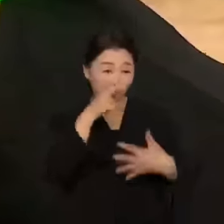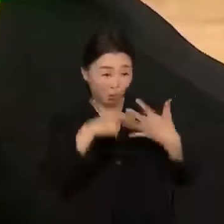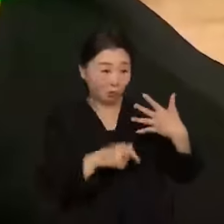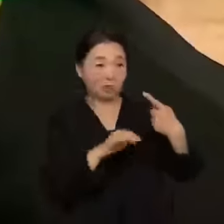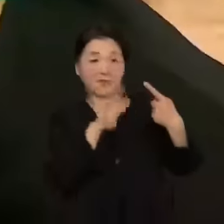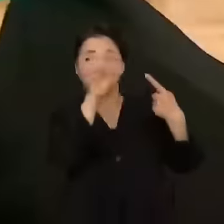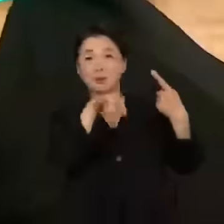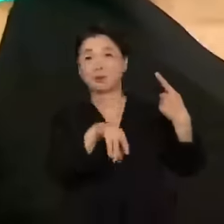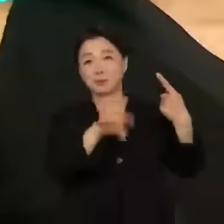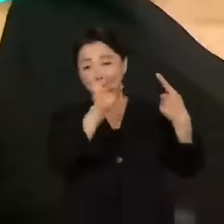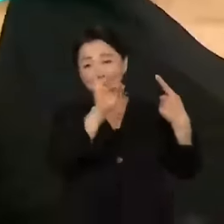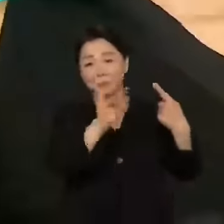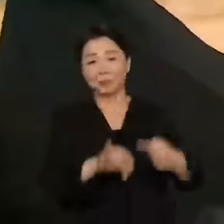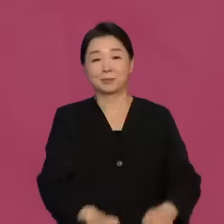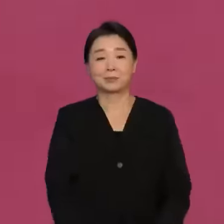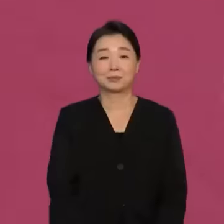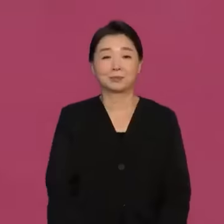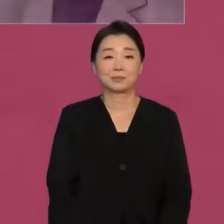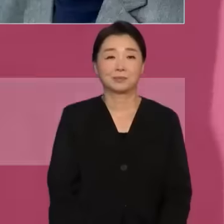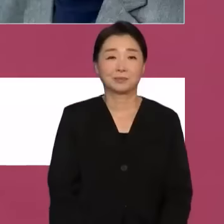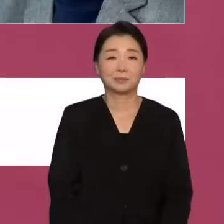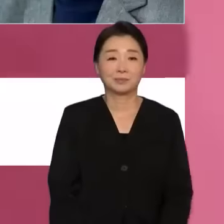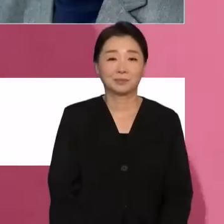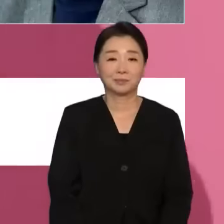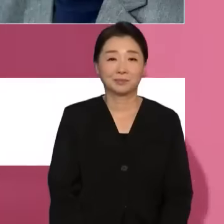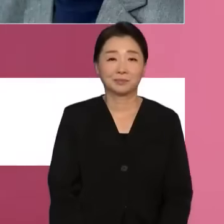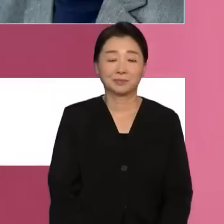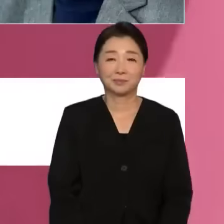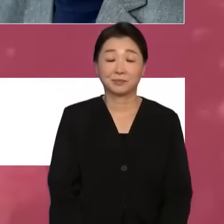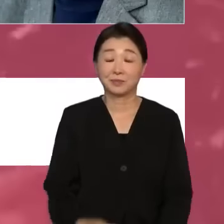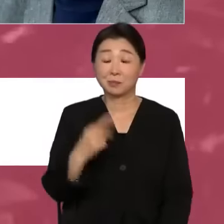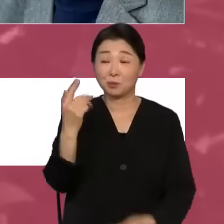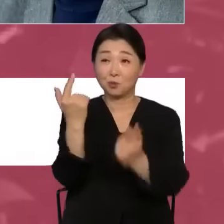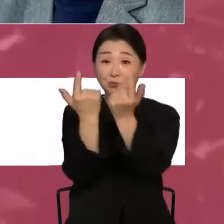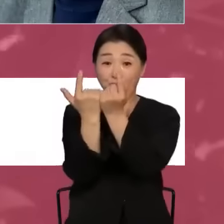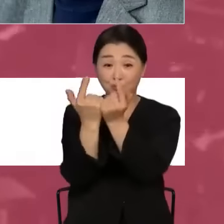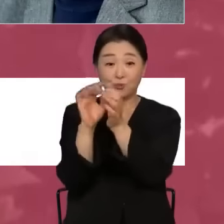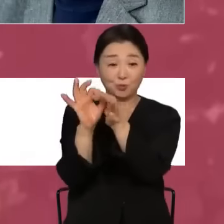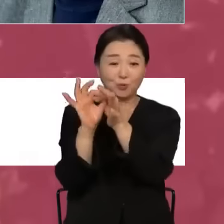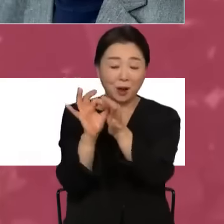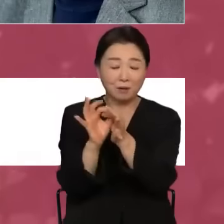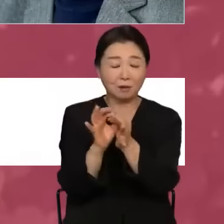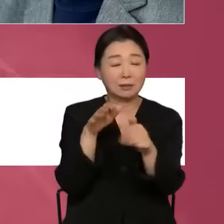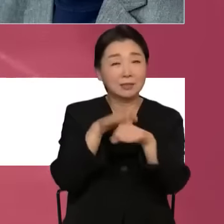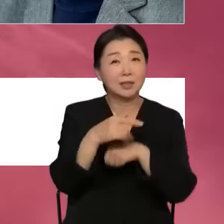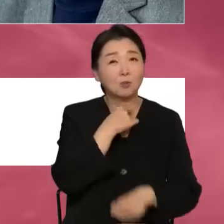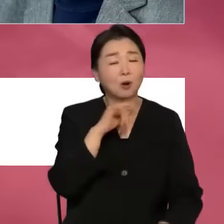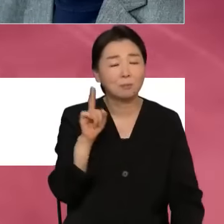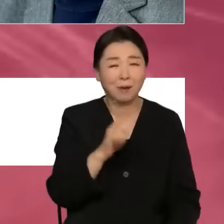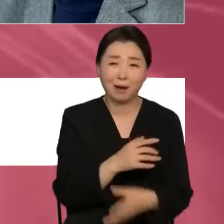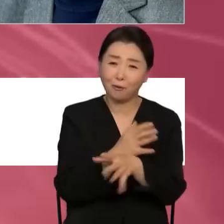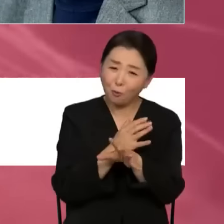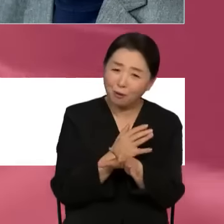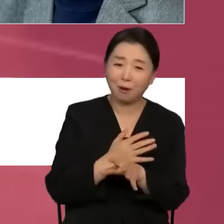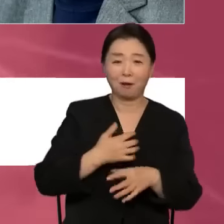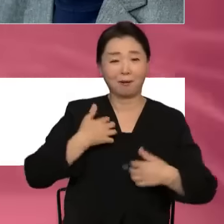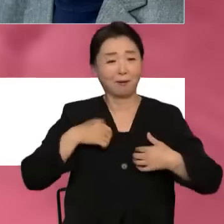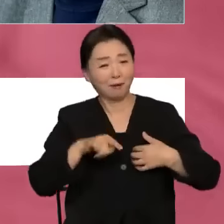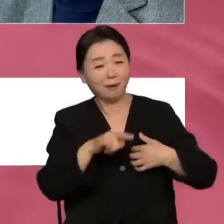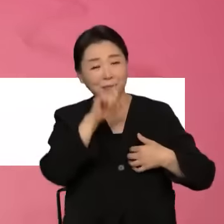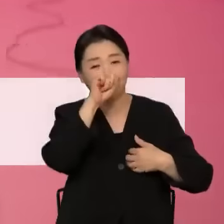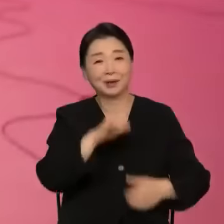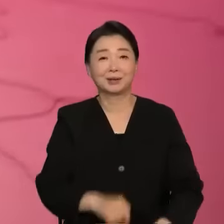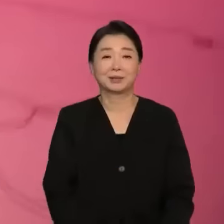올라선 것도 처음 있는 일입니다. 그 북미 쪽 어떤 대중들이나 팬들의 스타일을 보면 코믹한 요소가 들어있는 것들을 굉장히